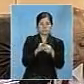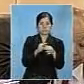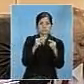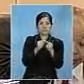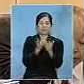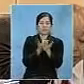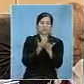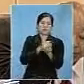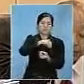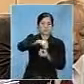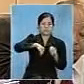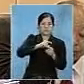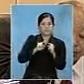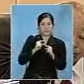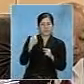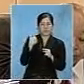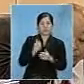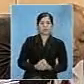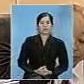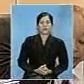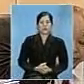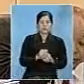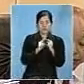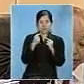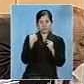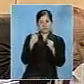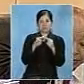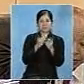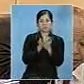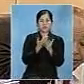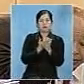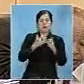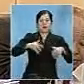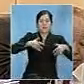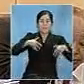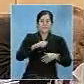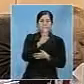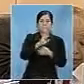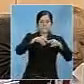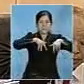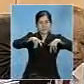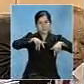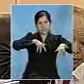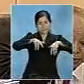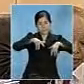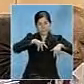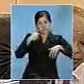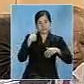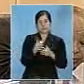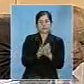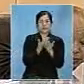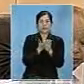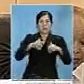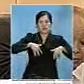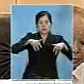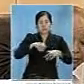ขาแต่ในขณะเดียวกันมันได้กลายเป็นรายได้ของประชาชนมันได้กลายเป็นรายได้ของผู้ที่มีรายได้